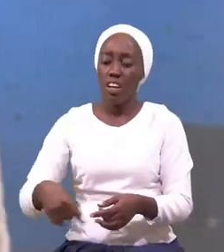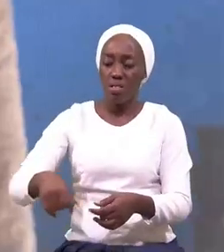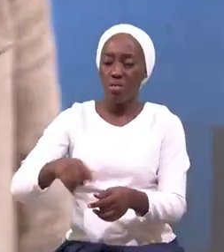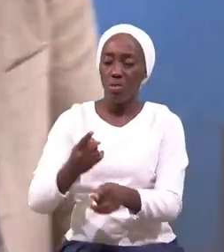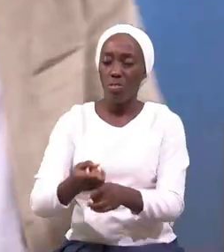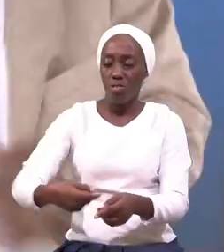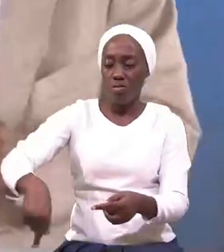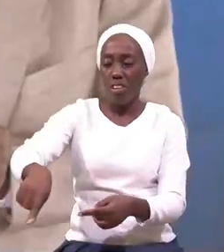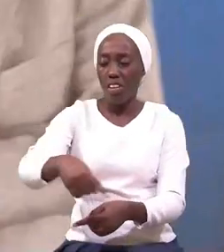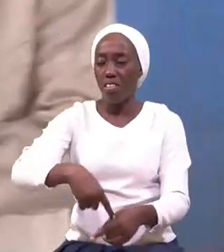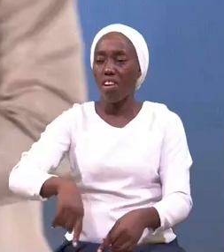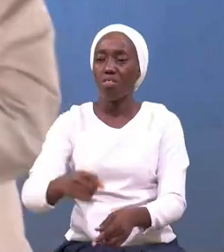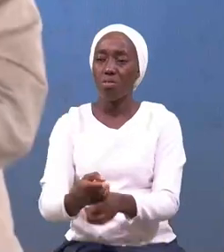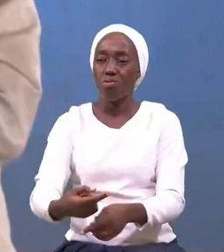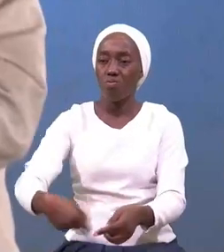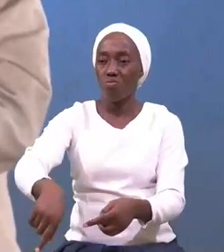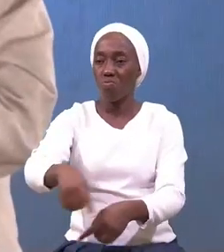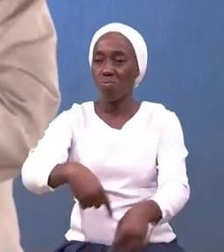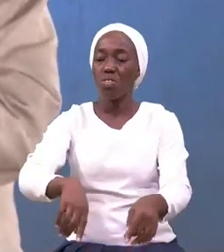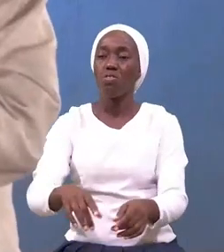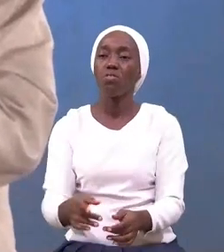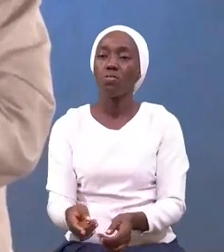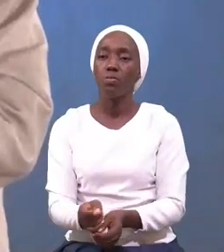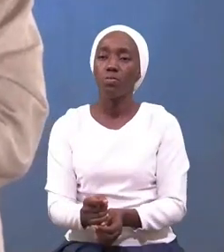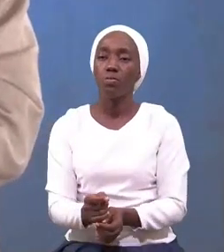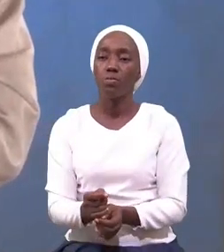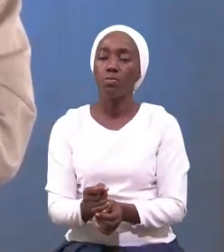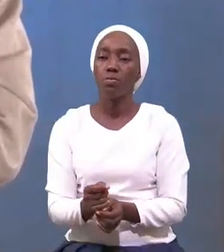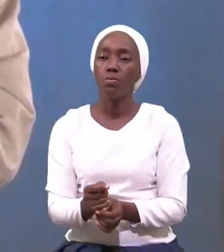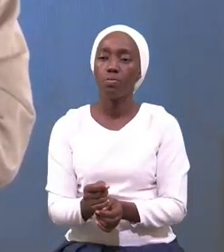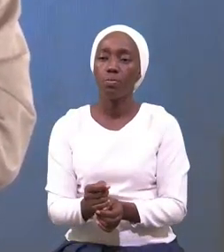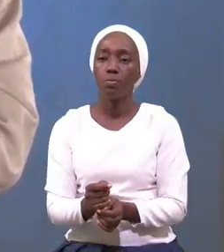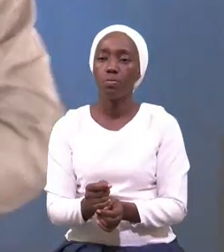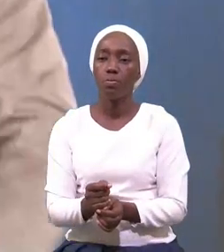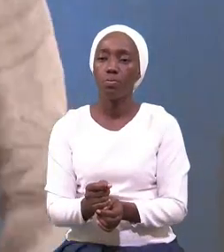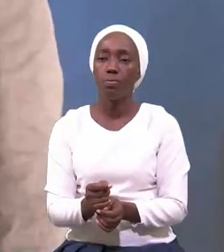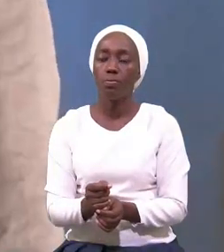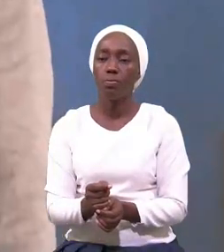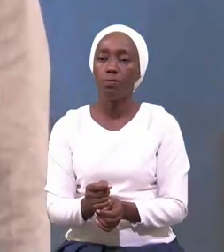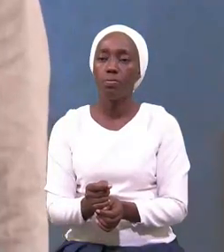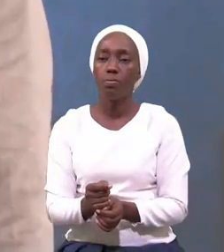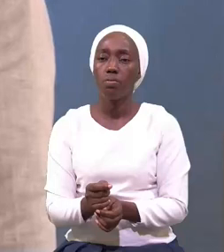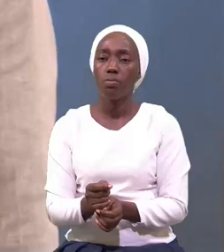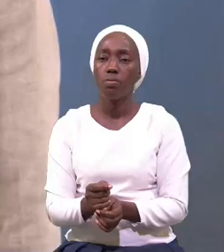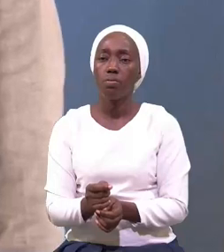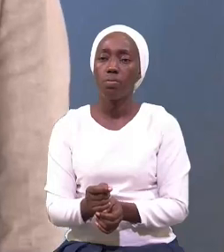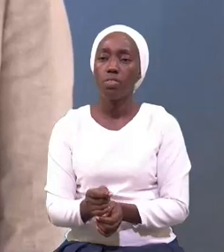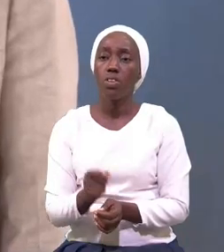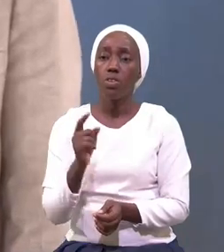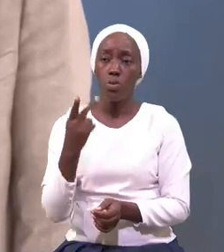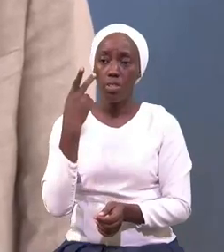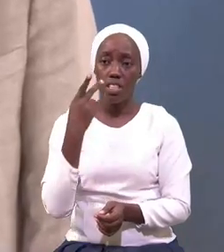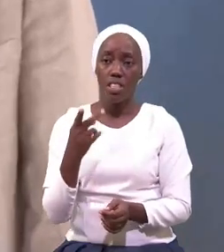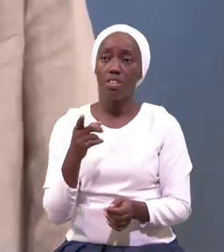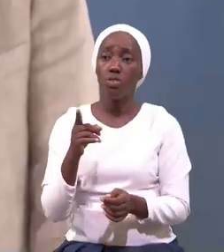Je ne les vois pas aller jusqu'aux extrémités de la terre. Chapitre 1, 2, 3, 4, 6, 8, 9. Ils étaient là en train de tourner en rond. Mais il y